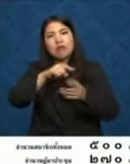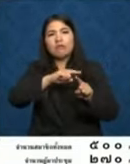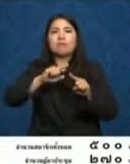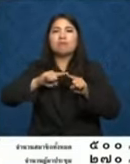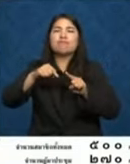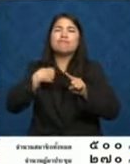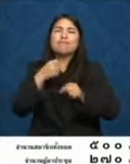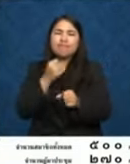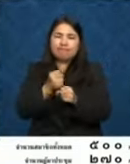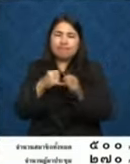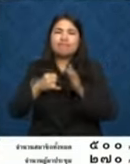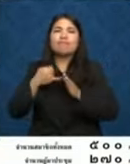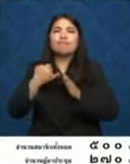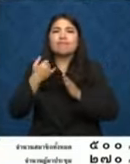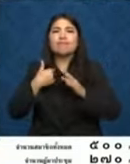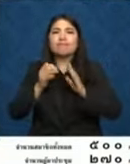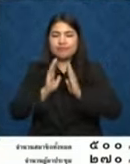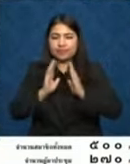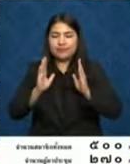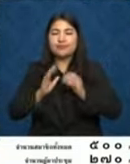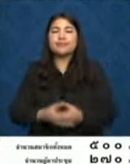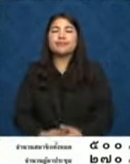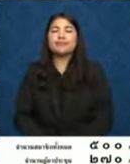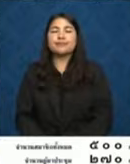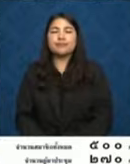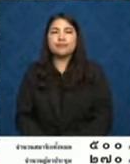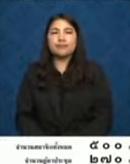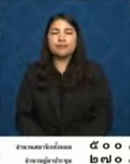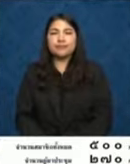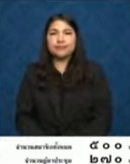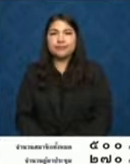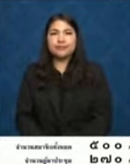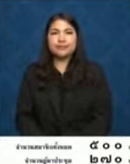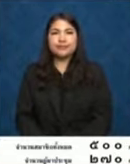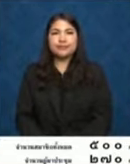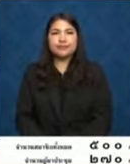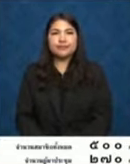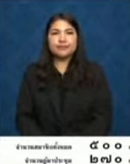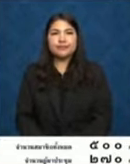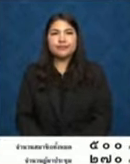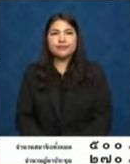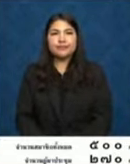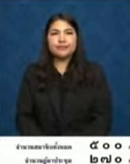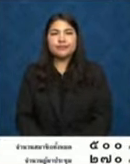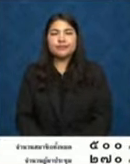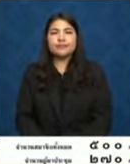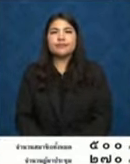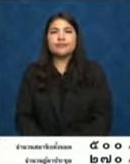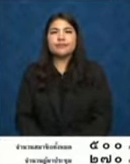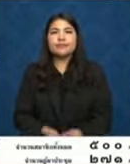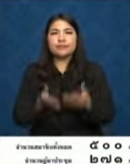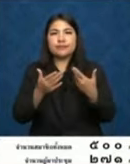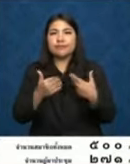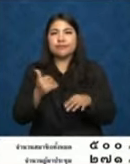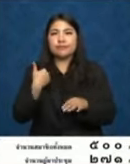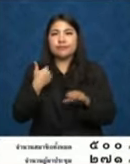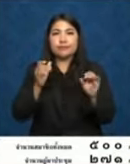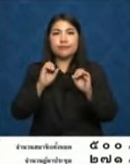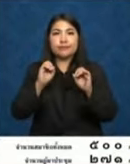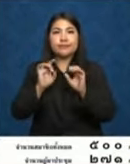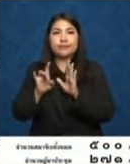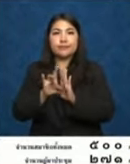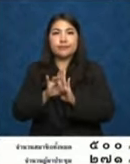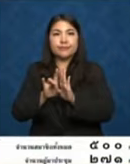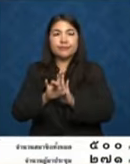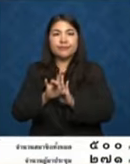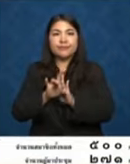อบคุณมากครับท่านประธาน ขอบคุณครับท่านสิรินทร์สงวนศิลป์อยู่ไหมครับไม่มีผมเป็นท่านสุดท้ายแล้วนะครับ